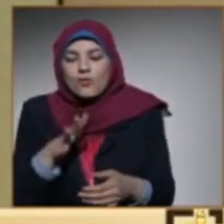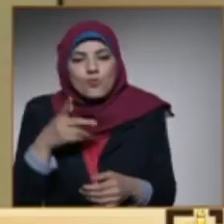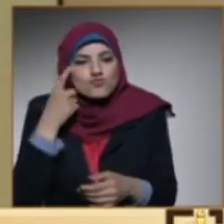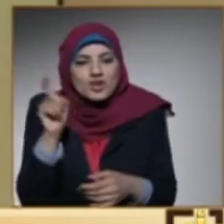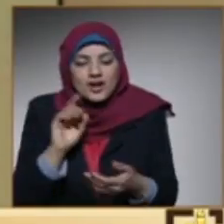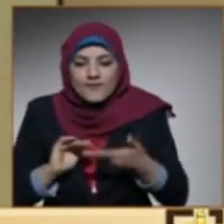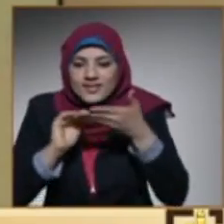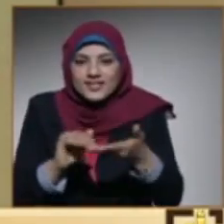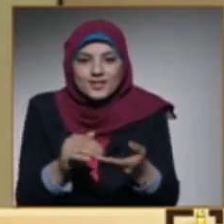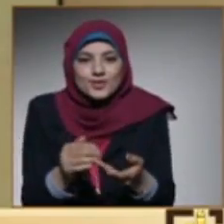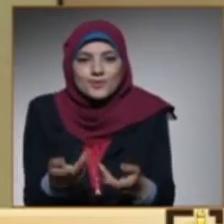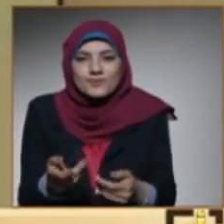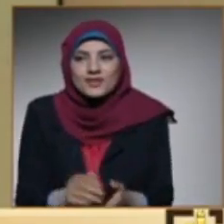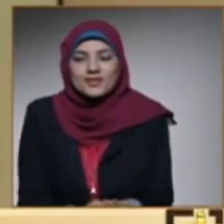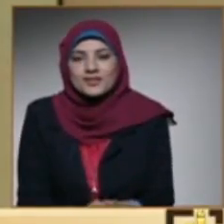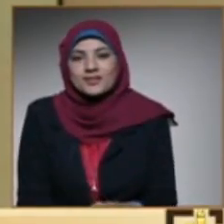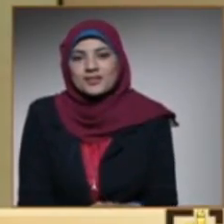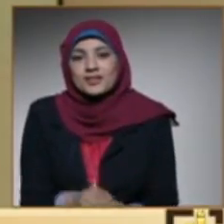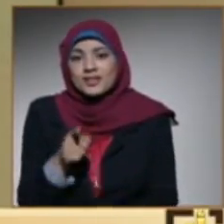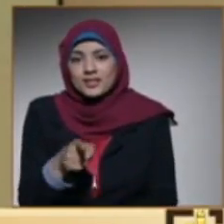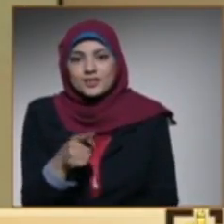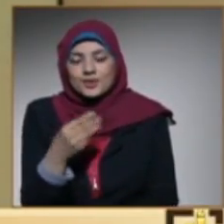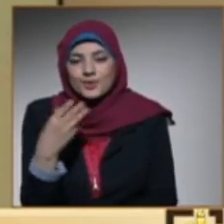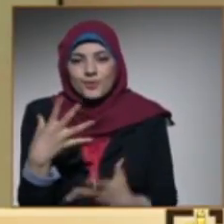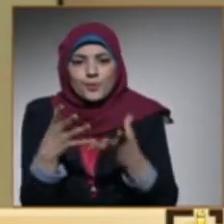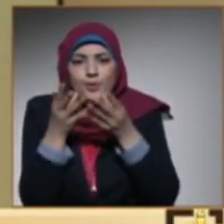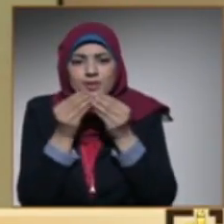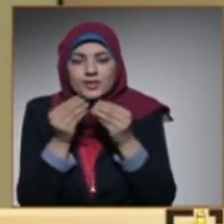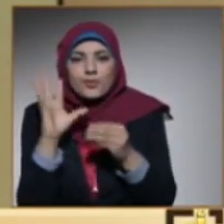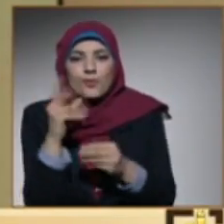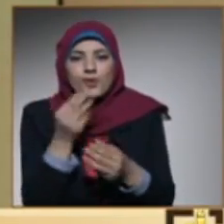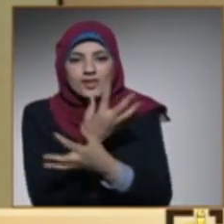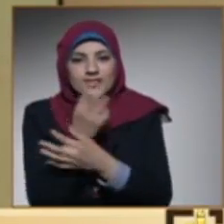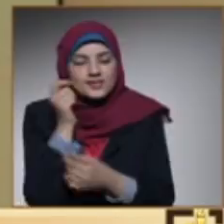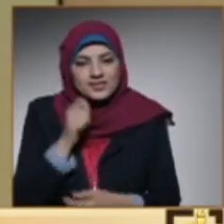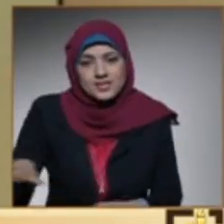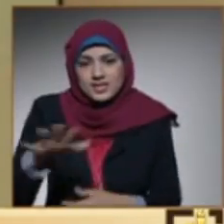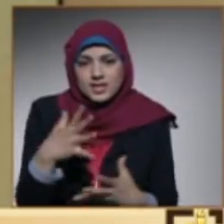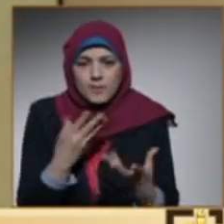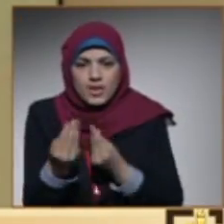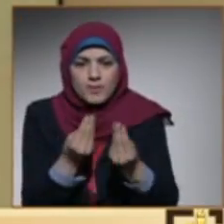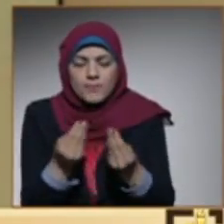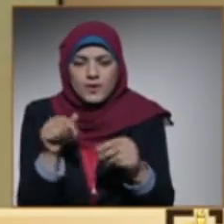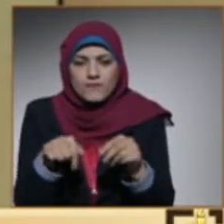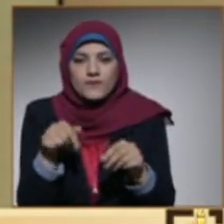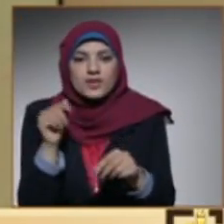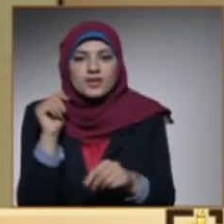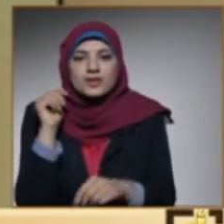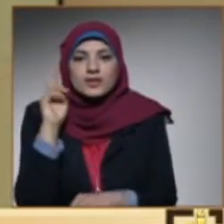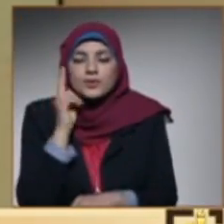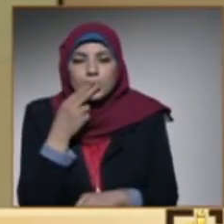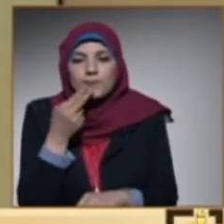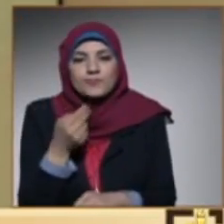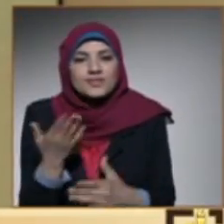حاجه يدلني على حاجه، فده طبيعي. انت قلتي لي ان انا كل الناس اللي بتعامل معاهم يمكن في محيطي صم وبكم،